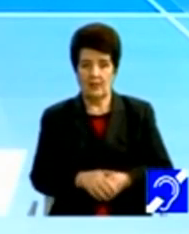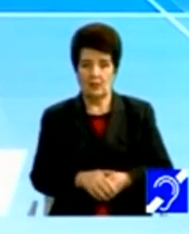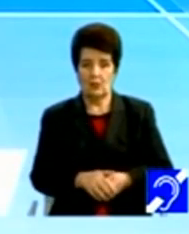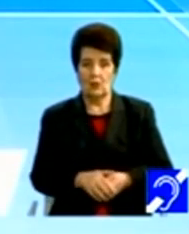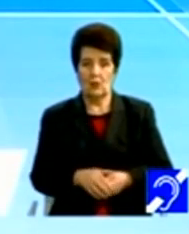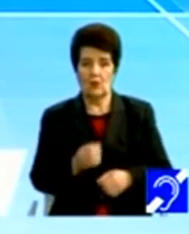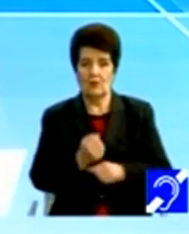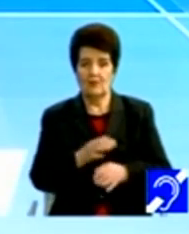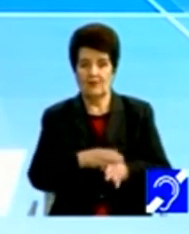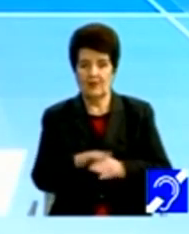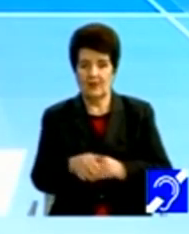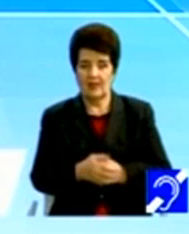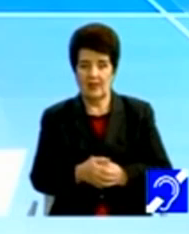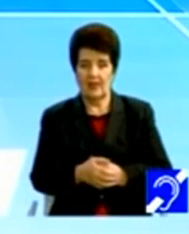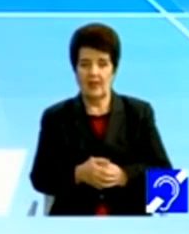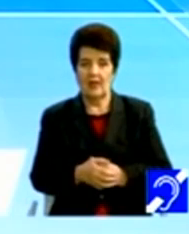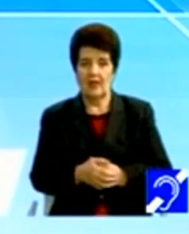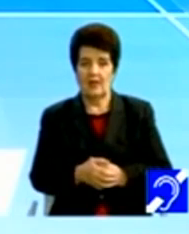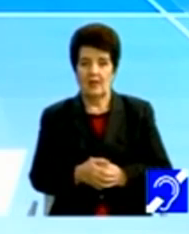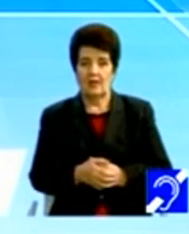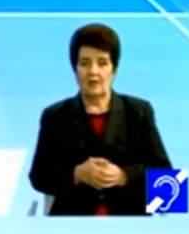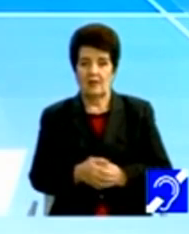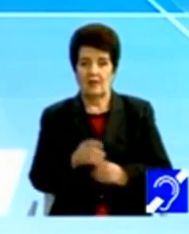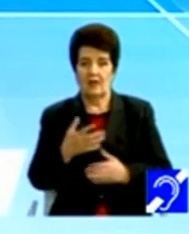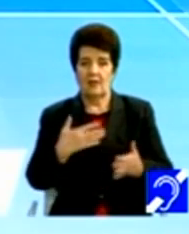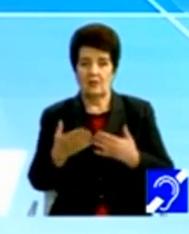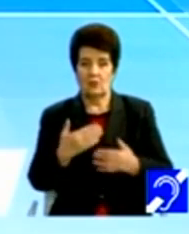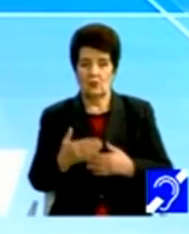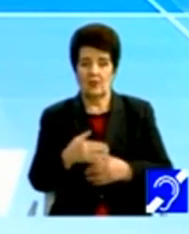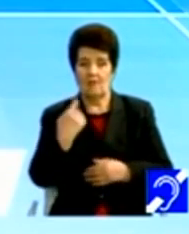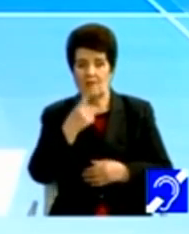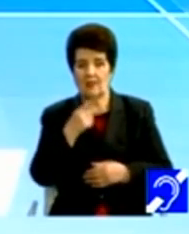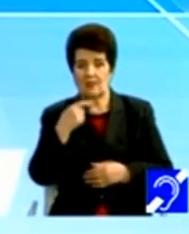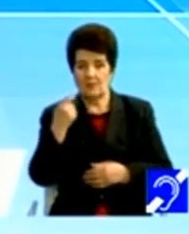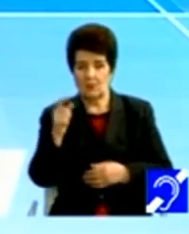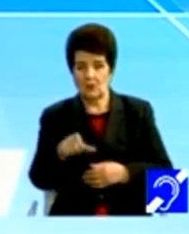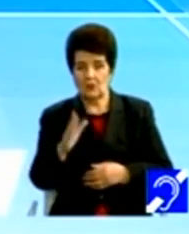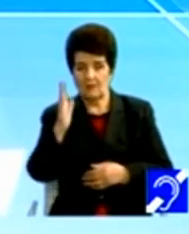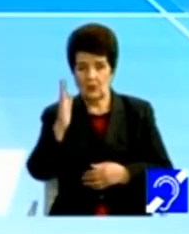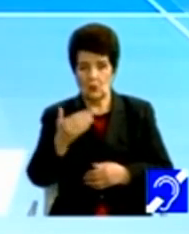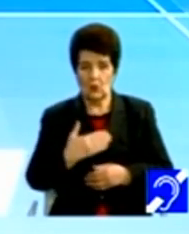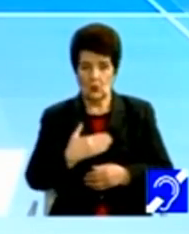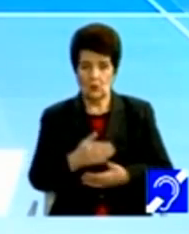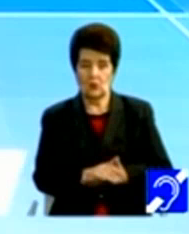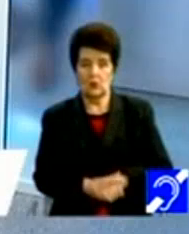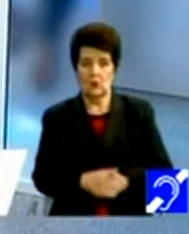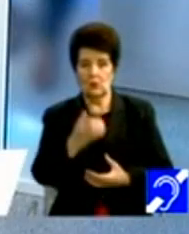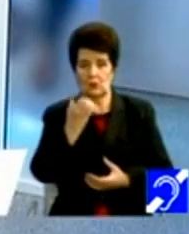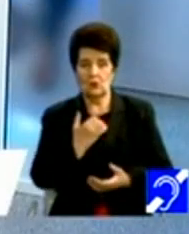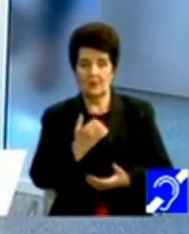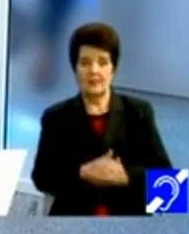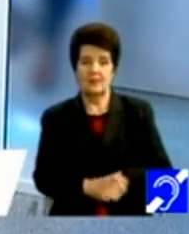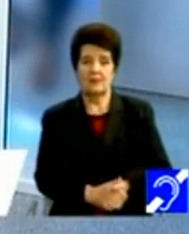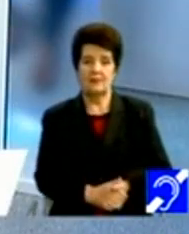o schimbare de paradigmă în ceea ce ține atitudinea față de politicieni și față de viitorul nostru. Mulțumesc.